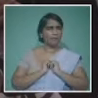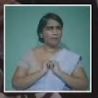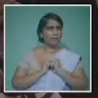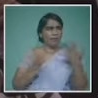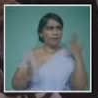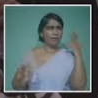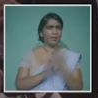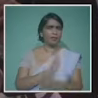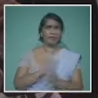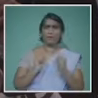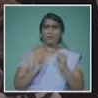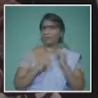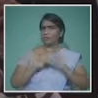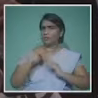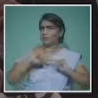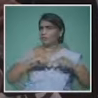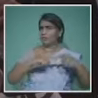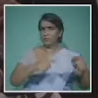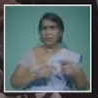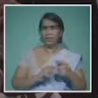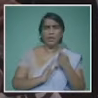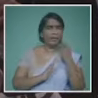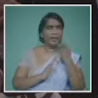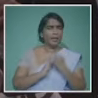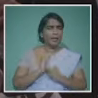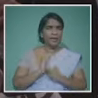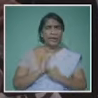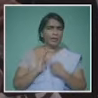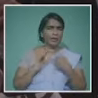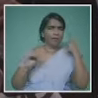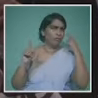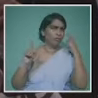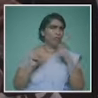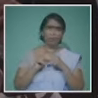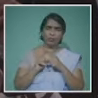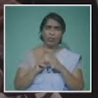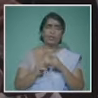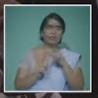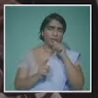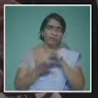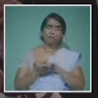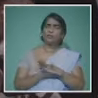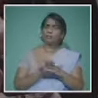වැරදි ක්‍රියාදාමයක් කියලා. නීති තත්ත්වයේ ඉතාමත් පැහැදිලි.